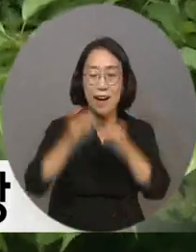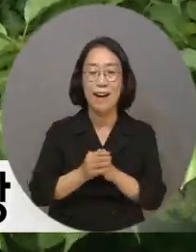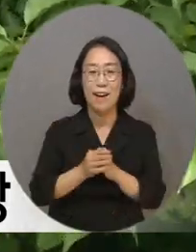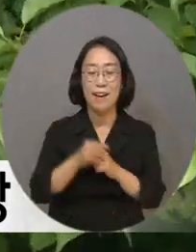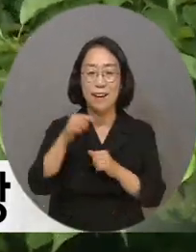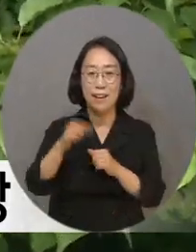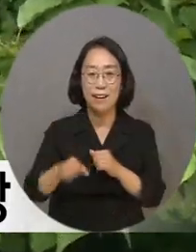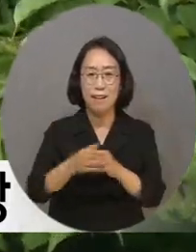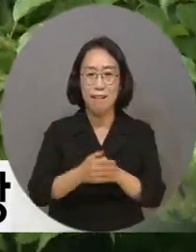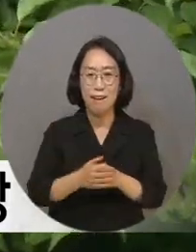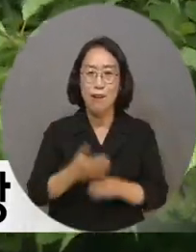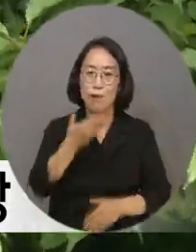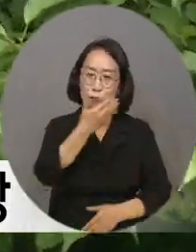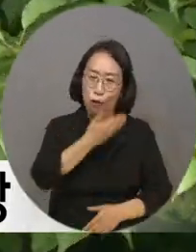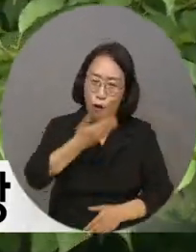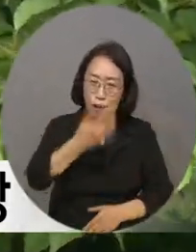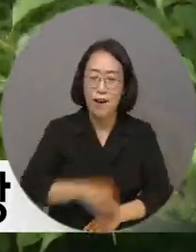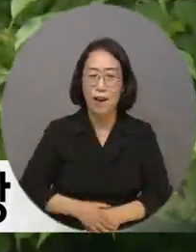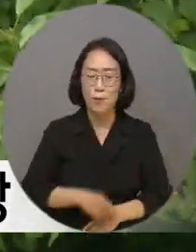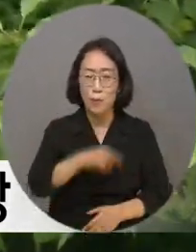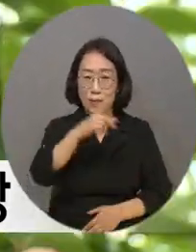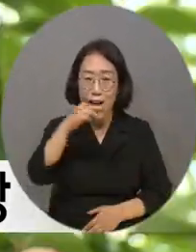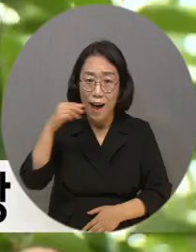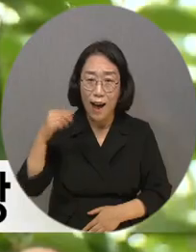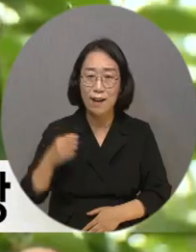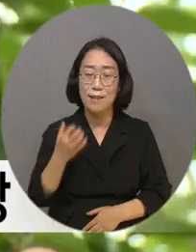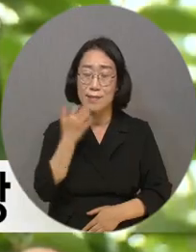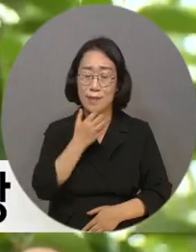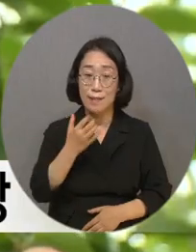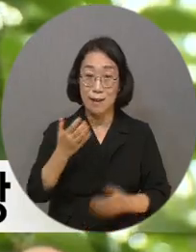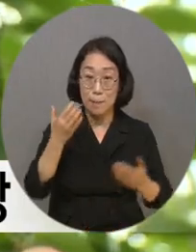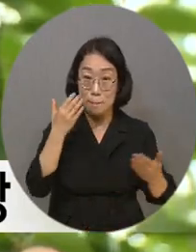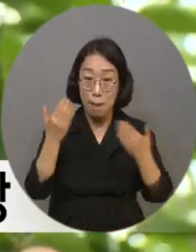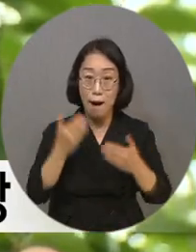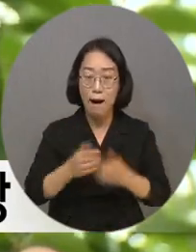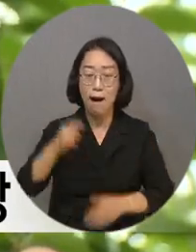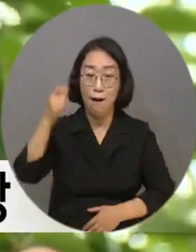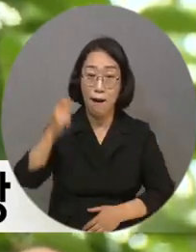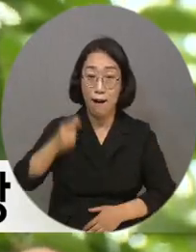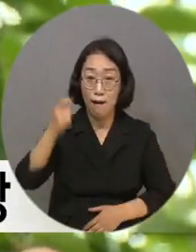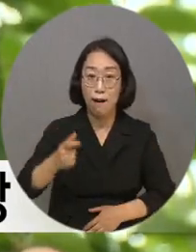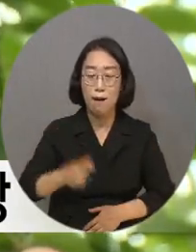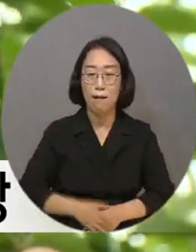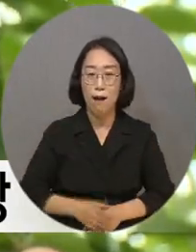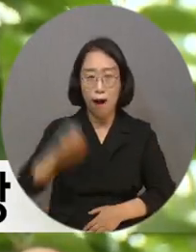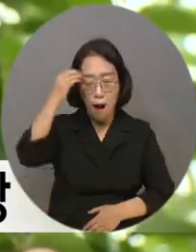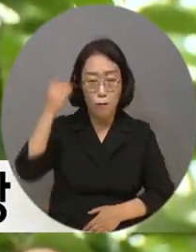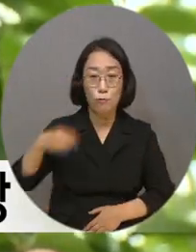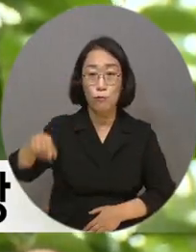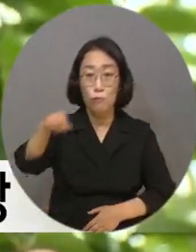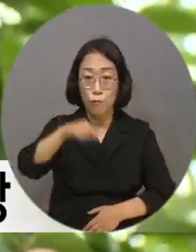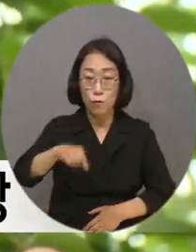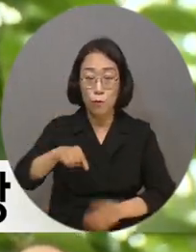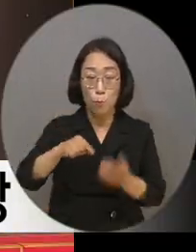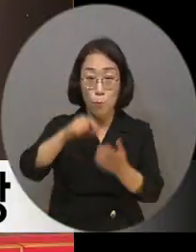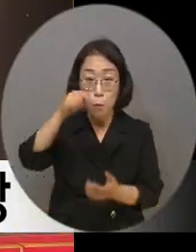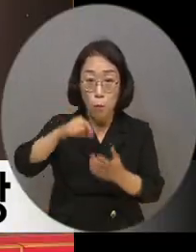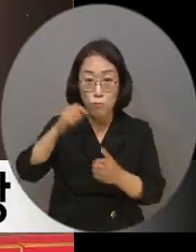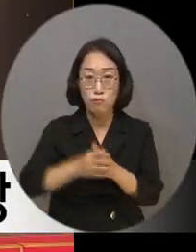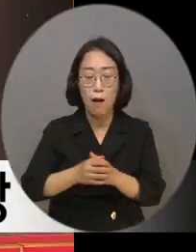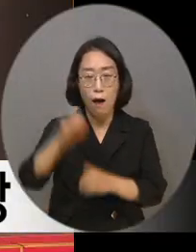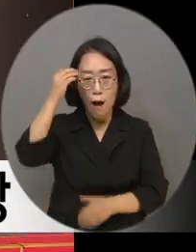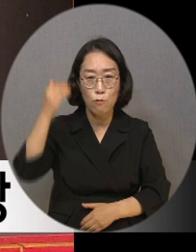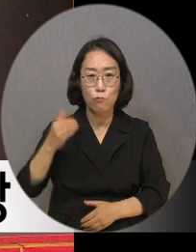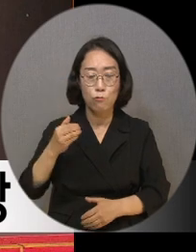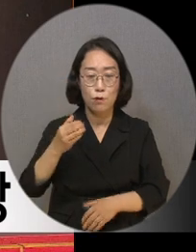PC실은 구연산 함량이 높으며 향이 진하고 색깔이 선명한 것이 특징으로 한국브랜드 경영협회가 뽑은